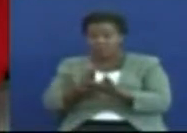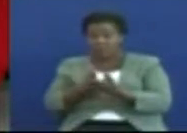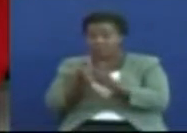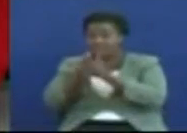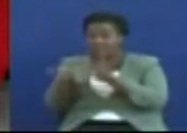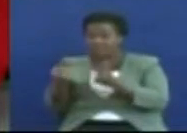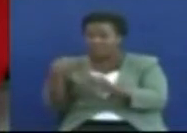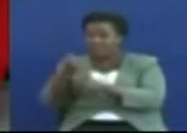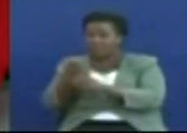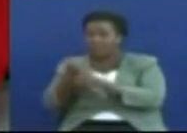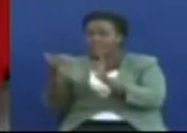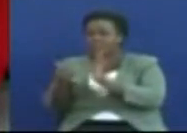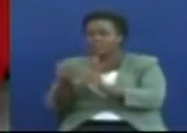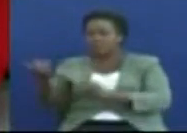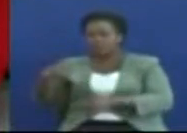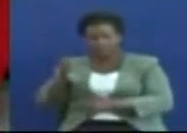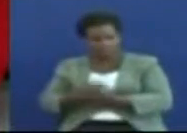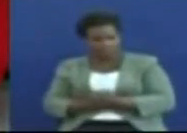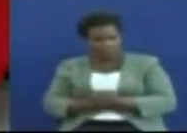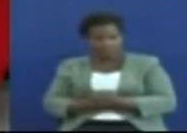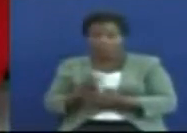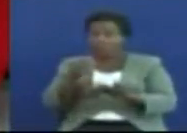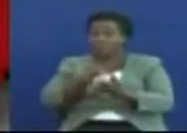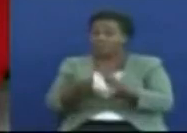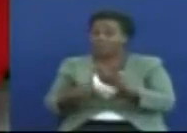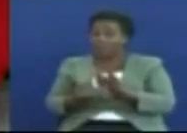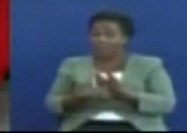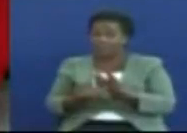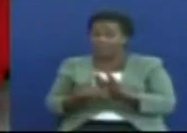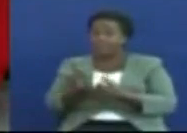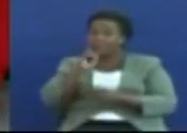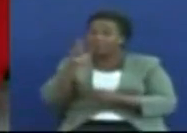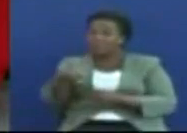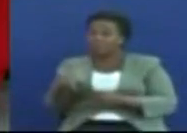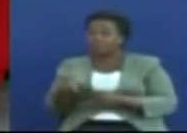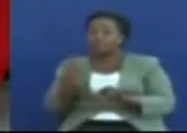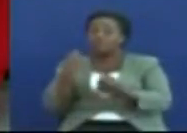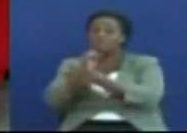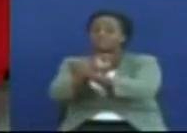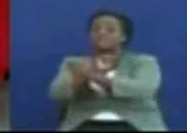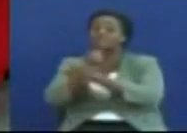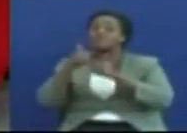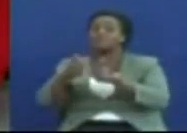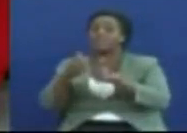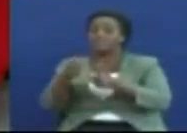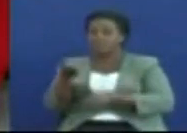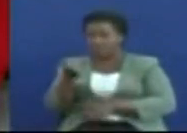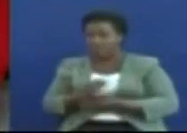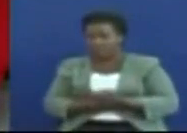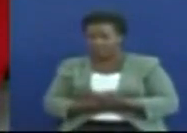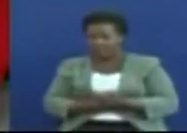hizi Sasa uwe ukaj kes wote ni waf watari ili Kama ni Mie